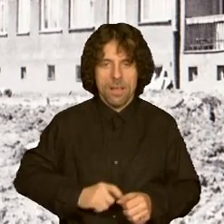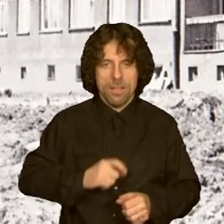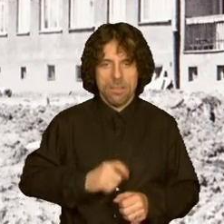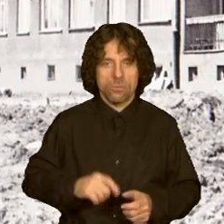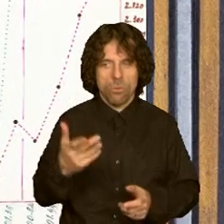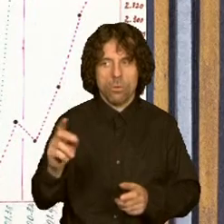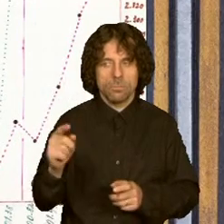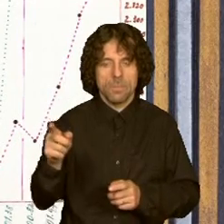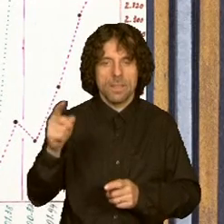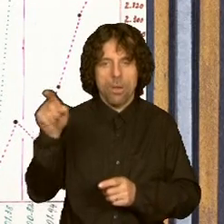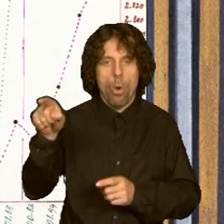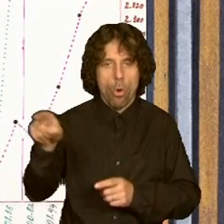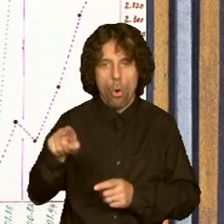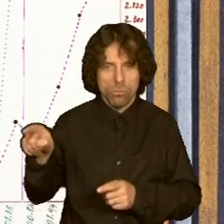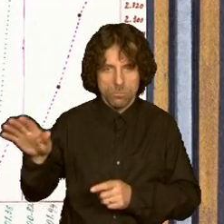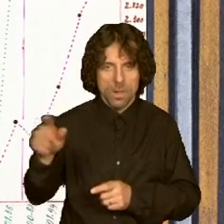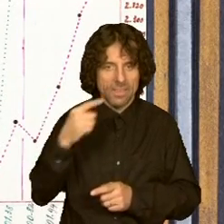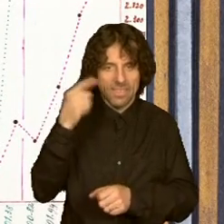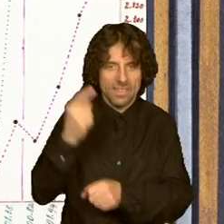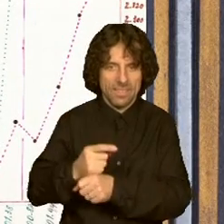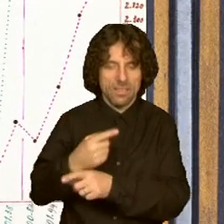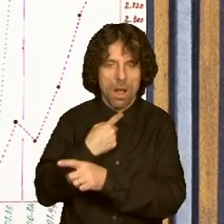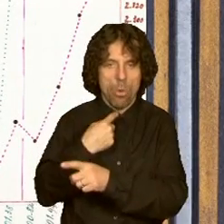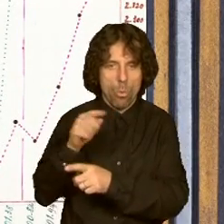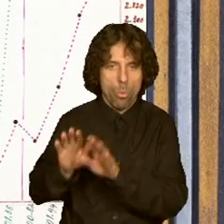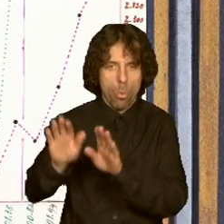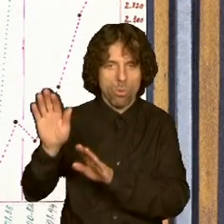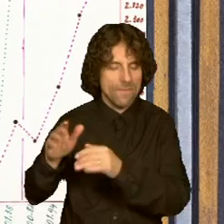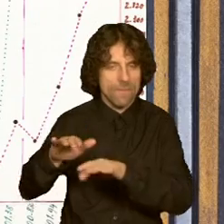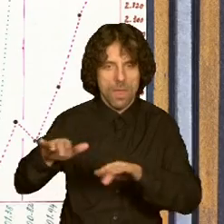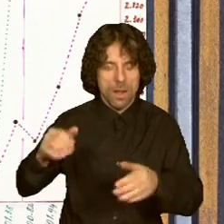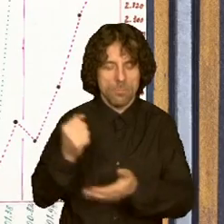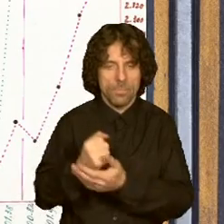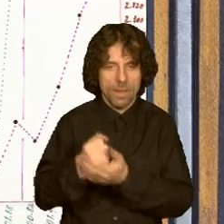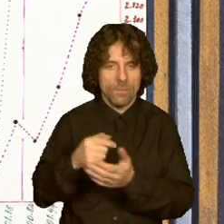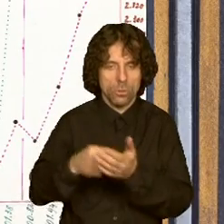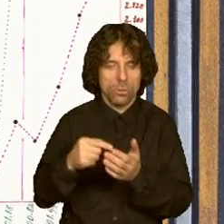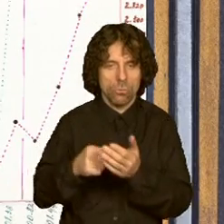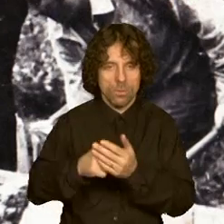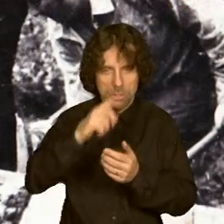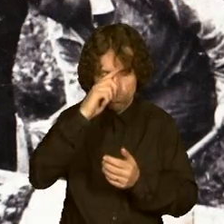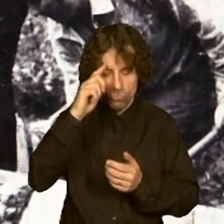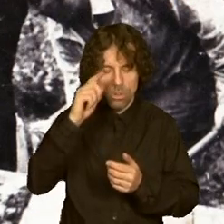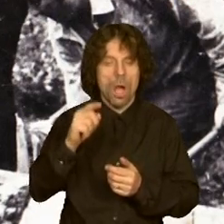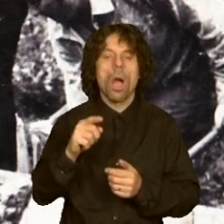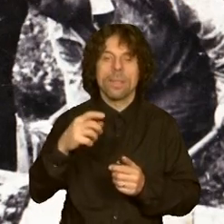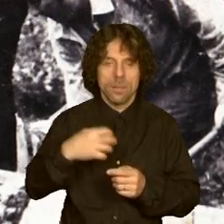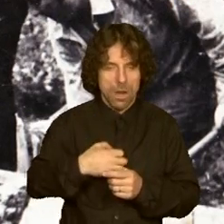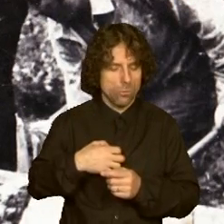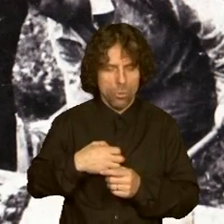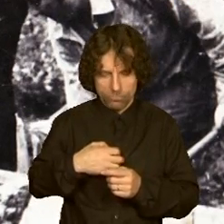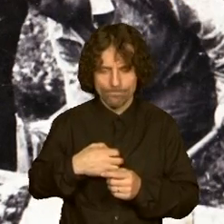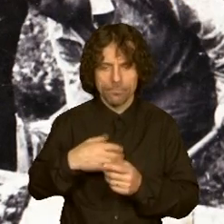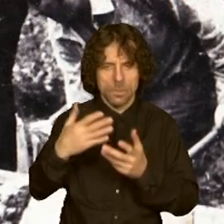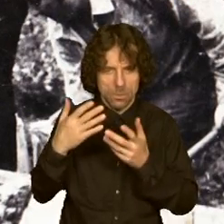partyjnymi sekretarzami, którzy mieli decydujący głos w wielu sprawach dotyczących załogi. On